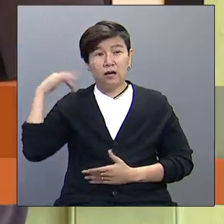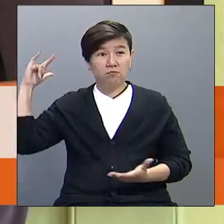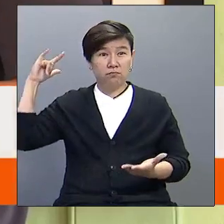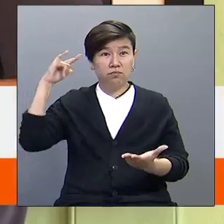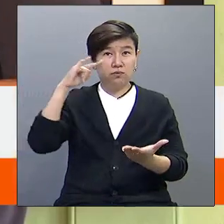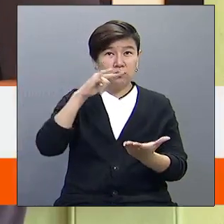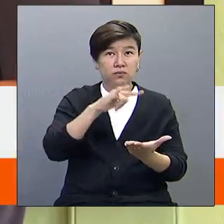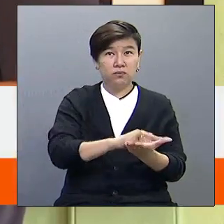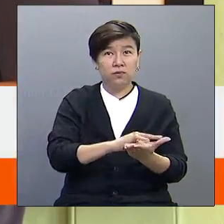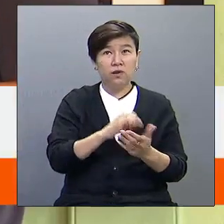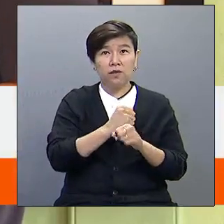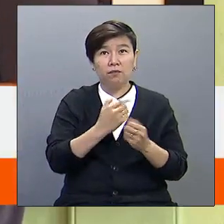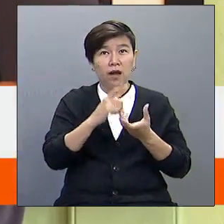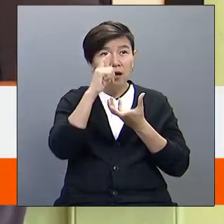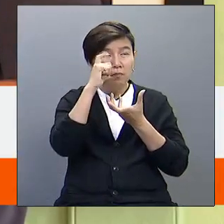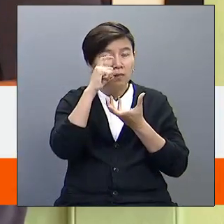ให้มันเป็นอินเดีย